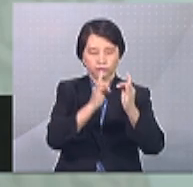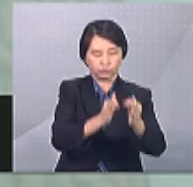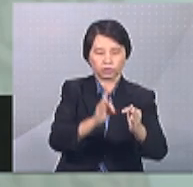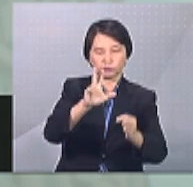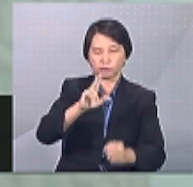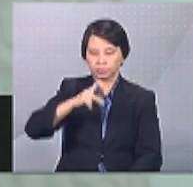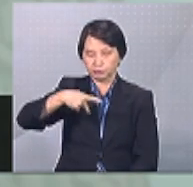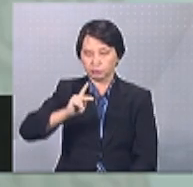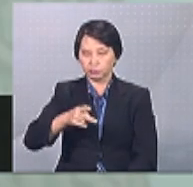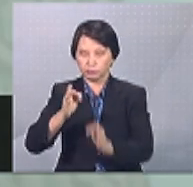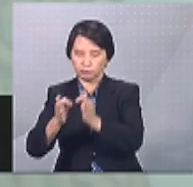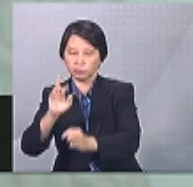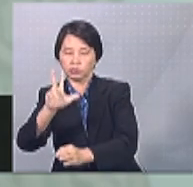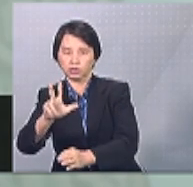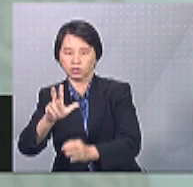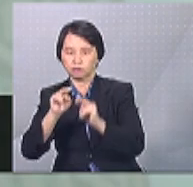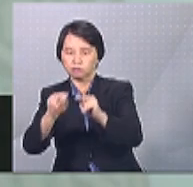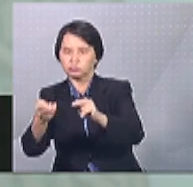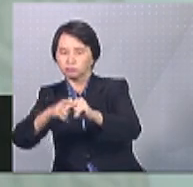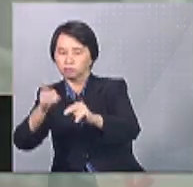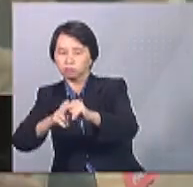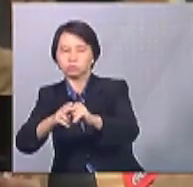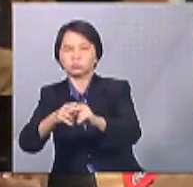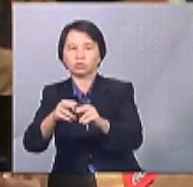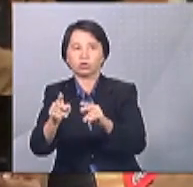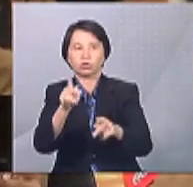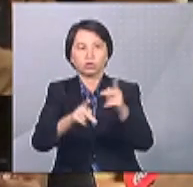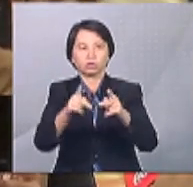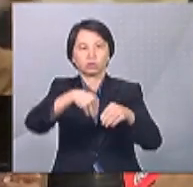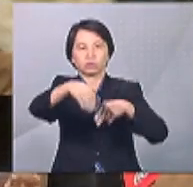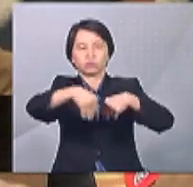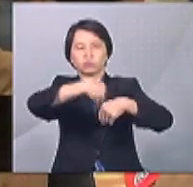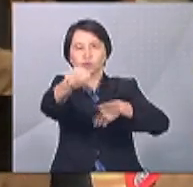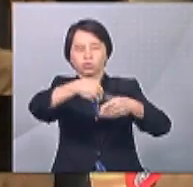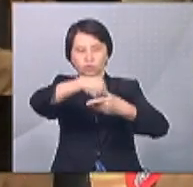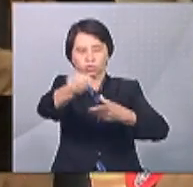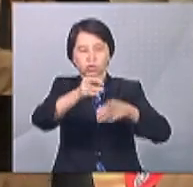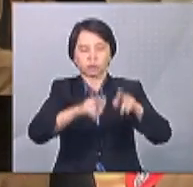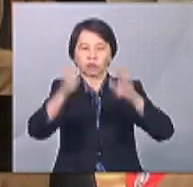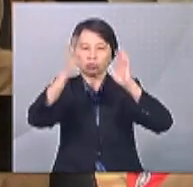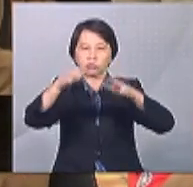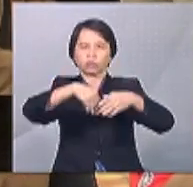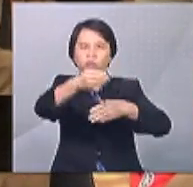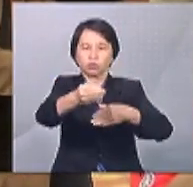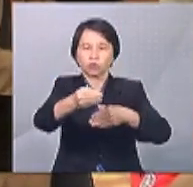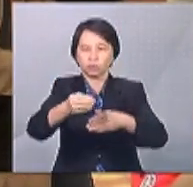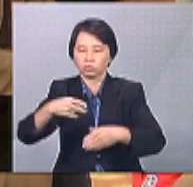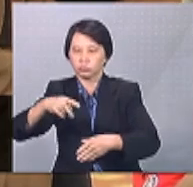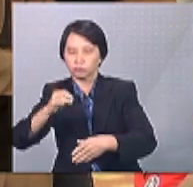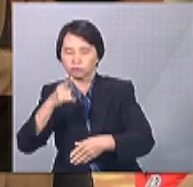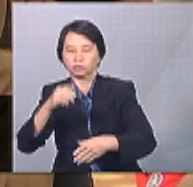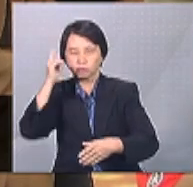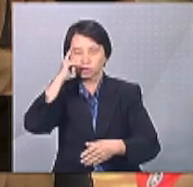dengan pertambahan beberapa sektor yang menyaksikan juga pertambahan pergerakan keluar rakyat Malaysia. Kita memahami bahawa kerajaan sedang